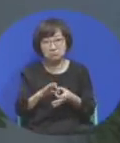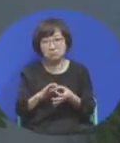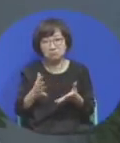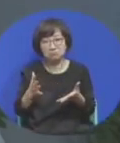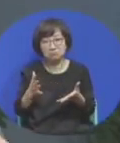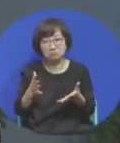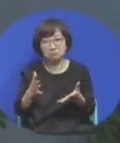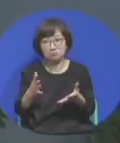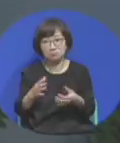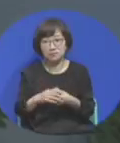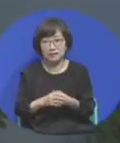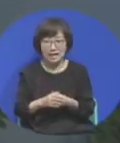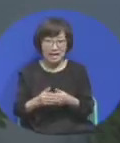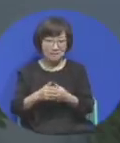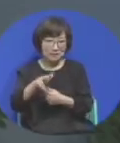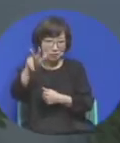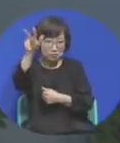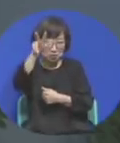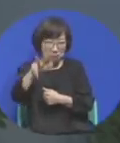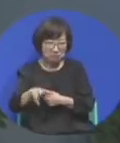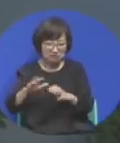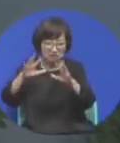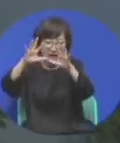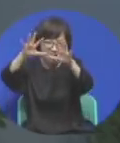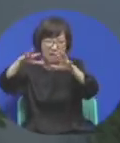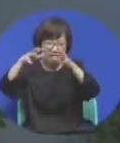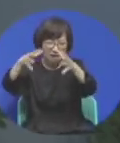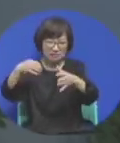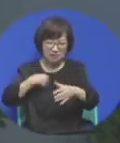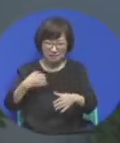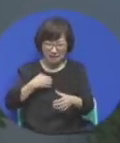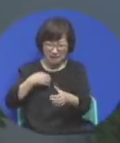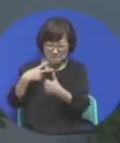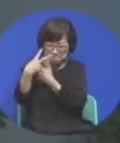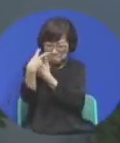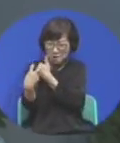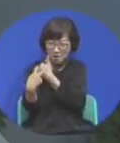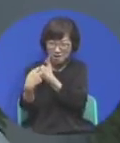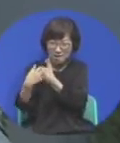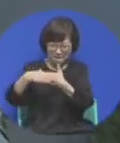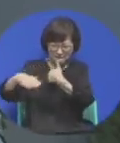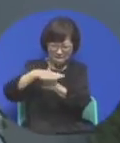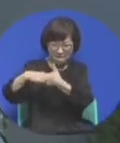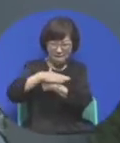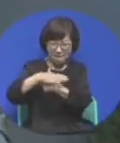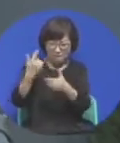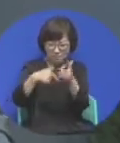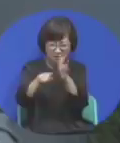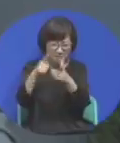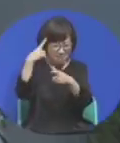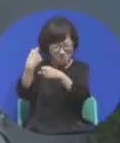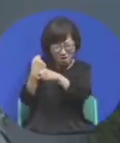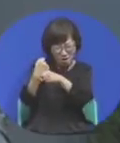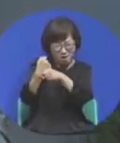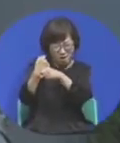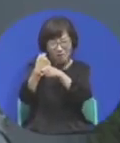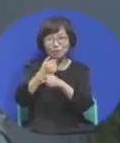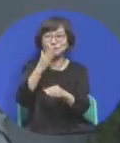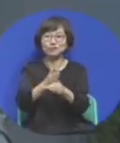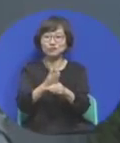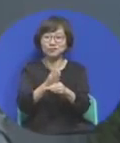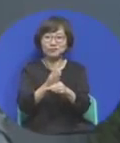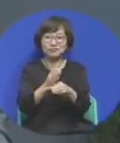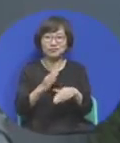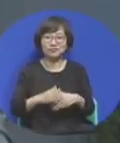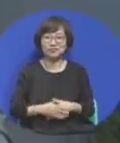그러니까 전국 세계 저를 미워해. 저를 죽이려고 자꾸 연구를 하고 그래요. And that's why all throughout the nation, all throughout the world, they really dislike me. They keep trying to formulate